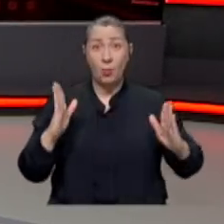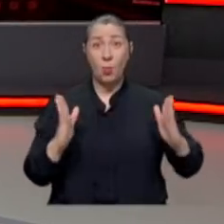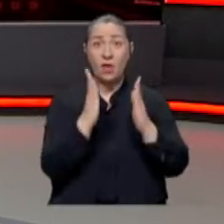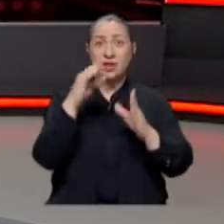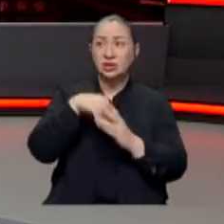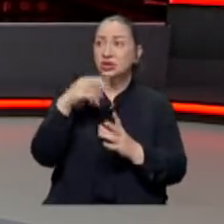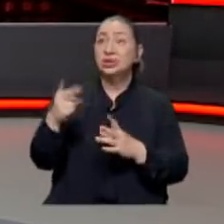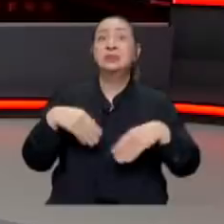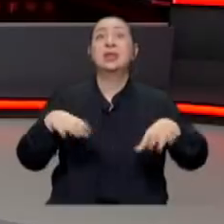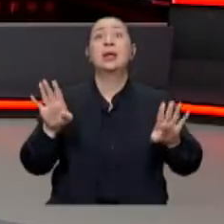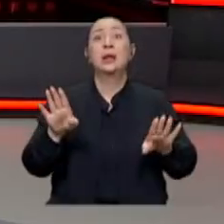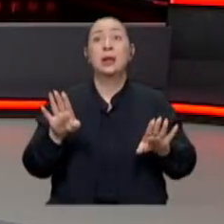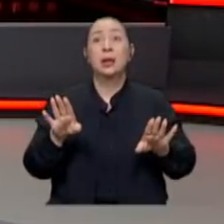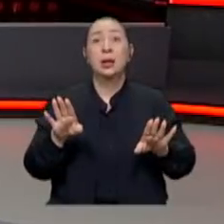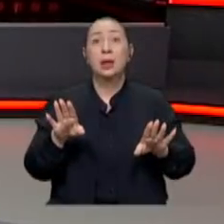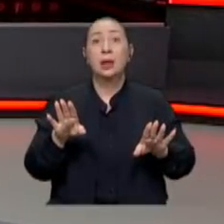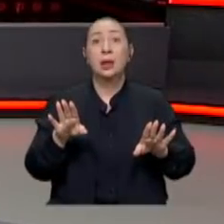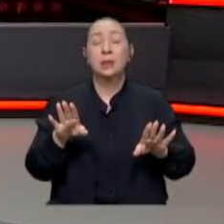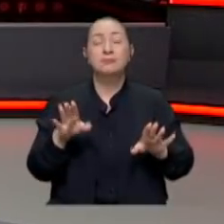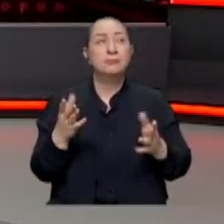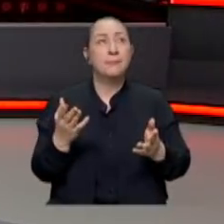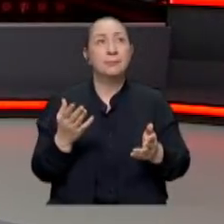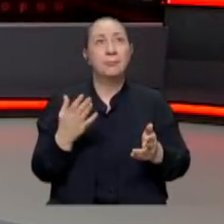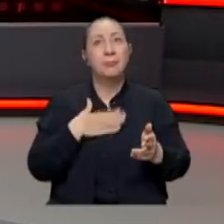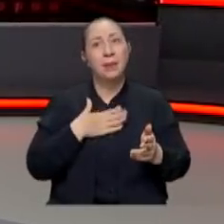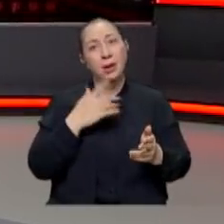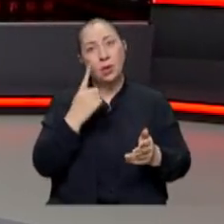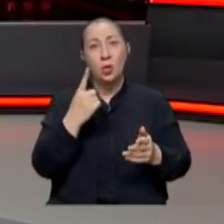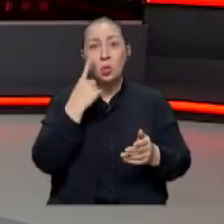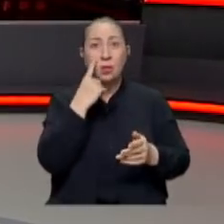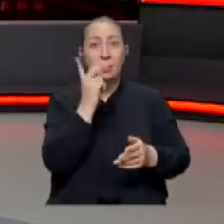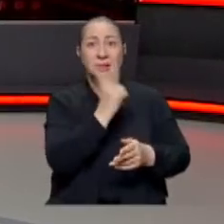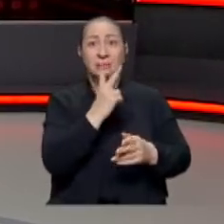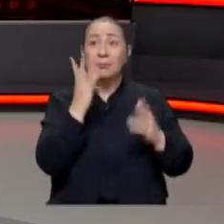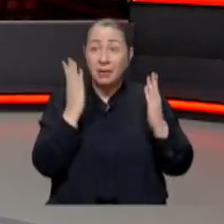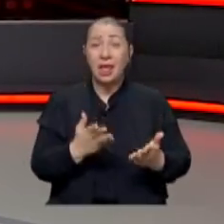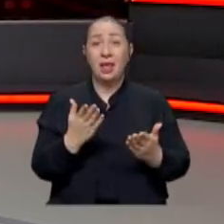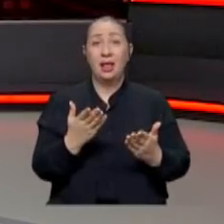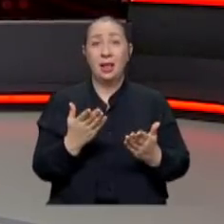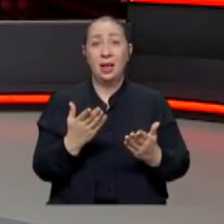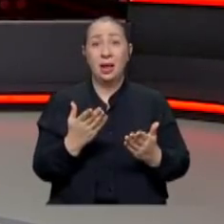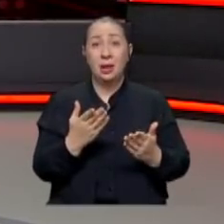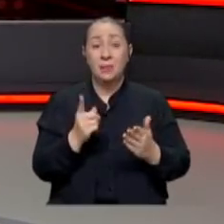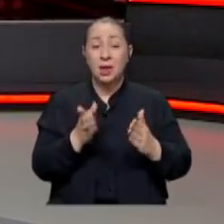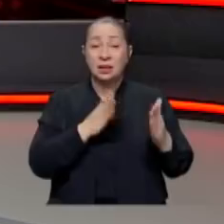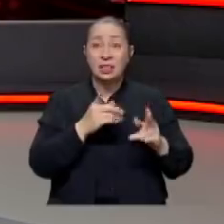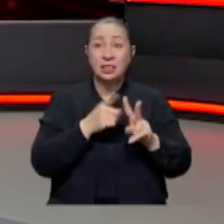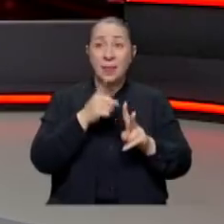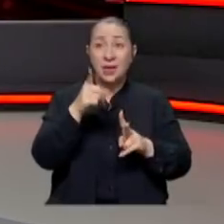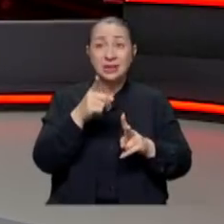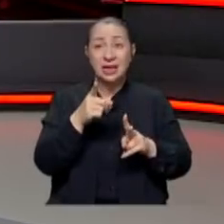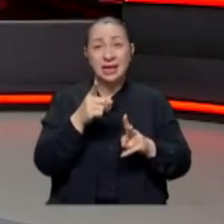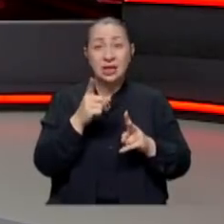muhalefet açısından filan değil. Yani bana kalırsa hükümet açısından bile bir yandan Nebati'ye